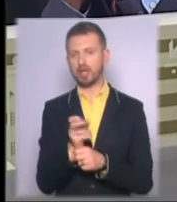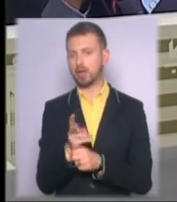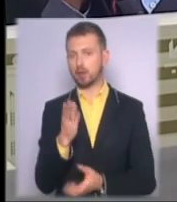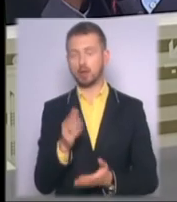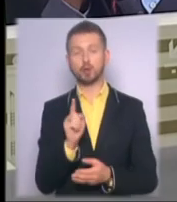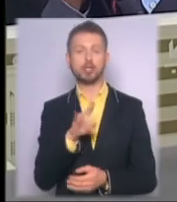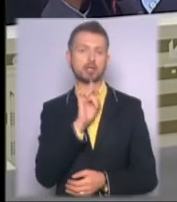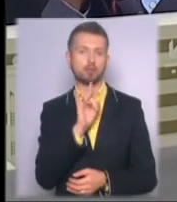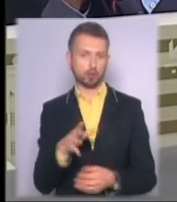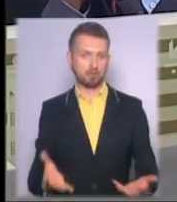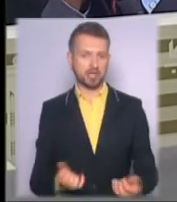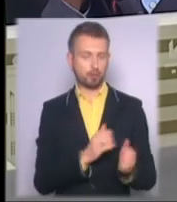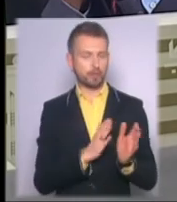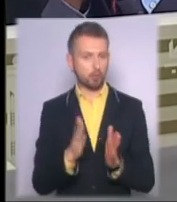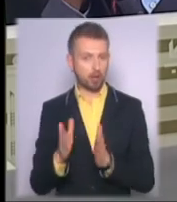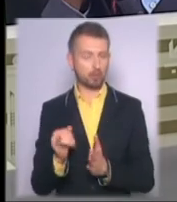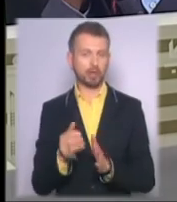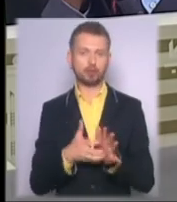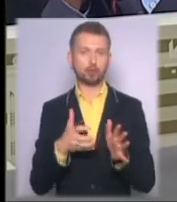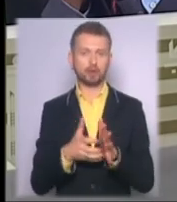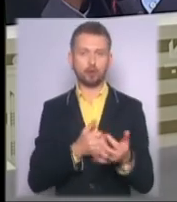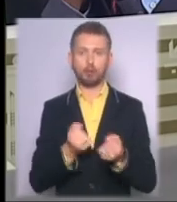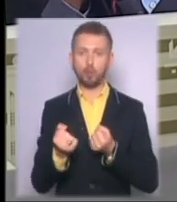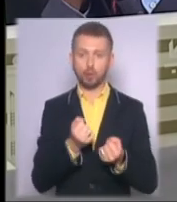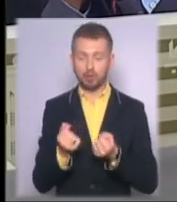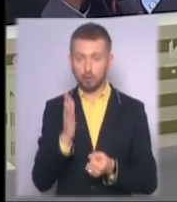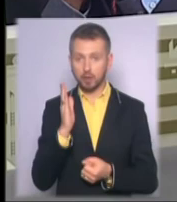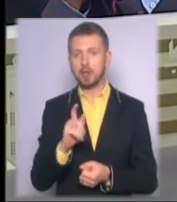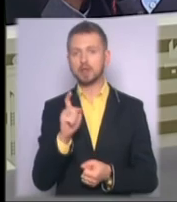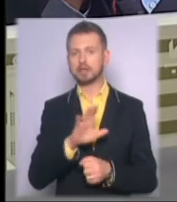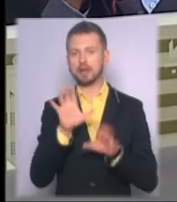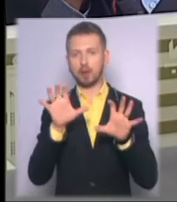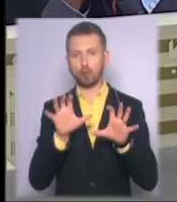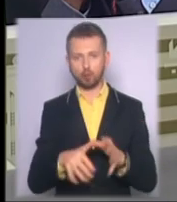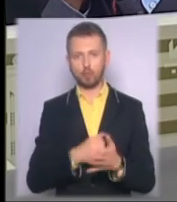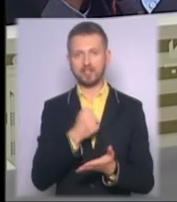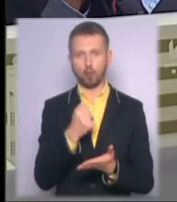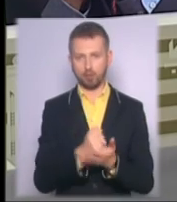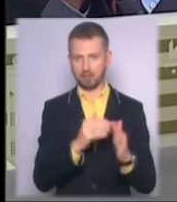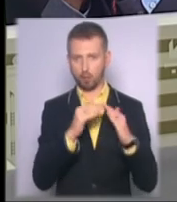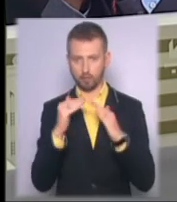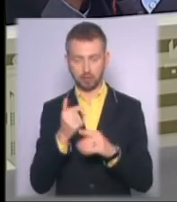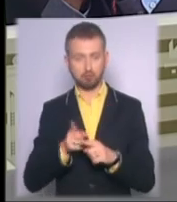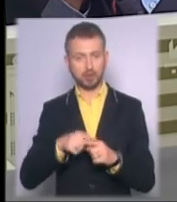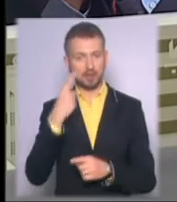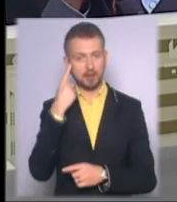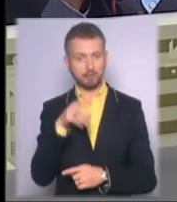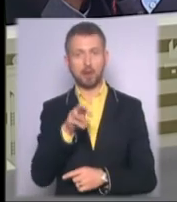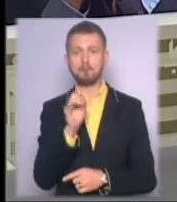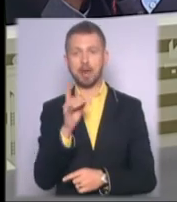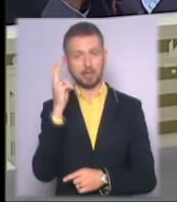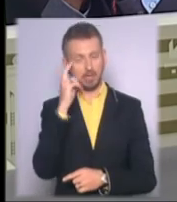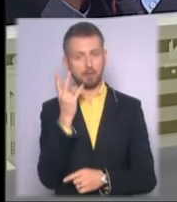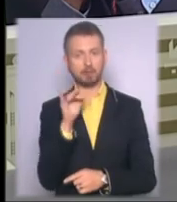не будуть підтримувати порядок та недостатньо боротимуться із незаконно встановленими об'єктами. Про це заявив мер Києва Віталій Кличко на нараді з